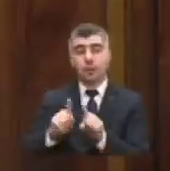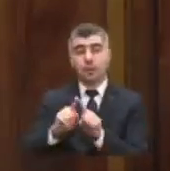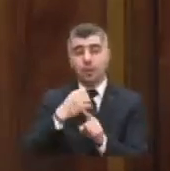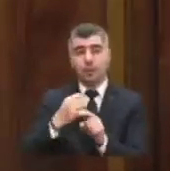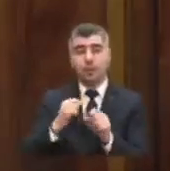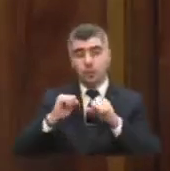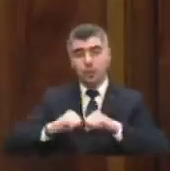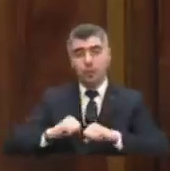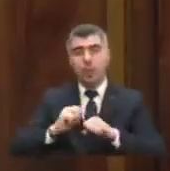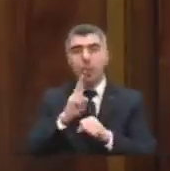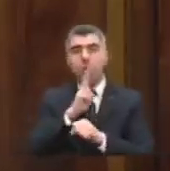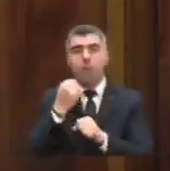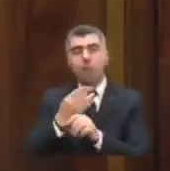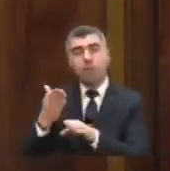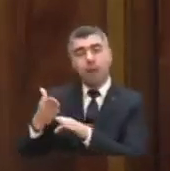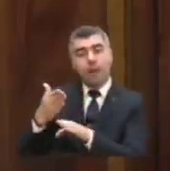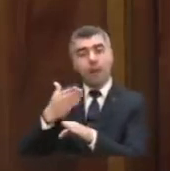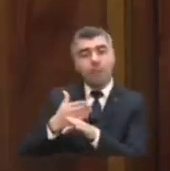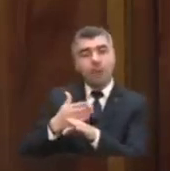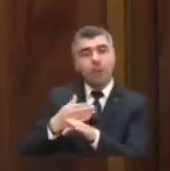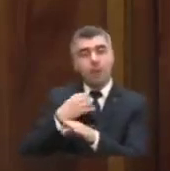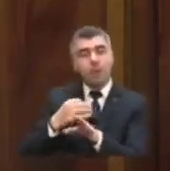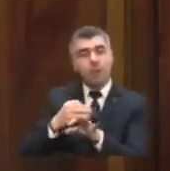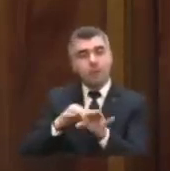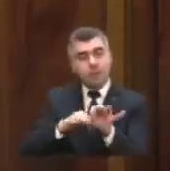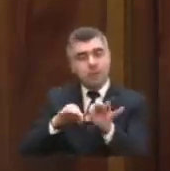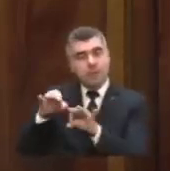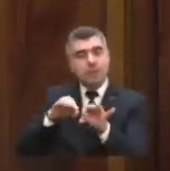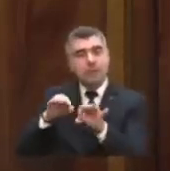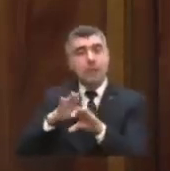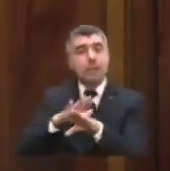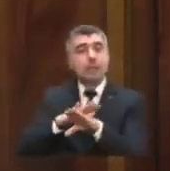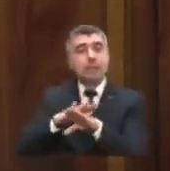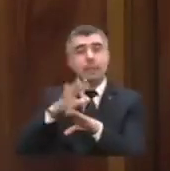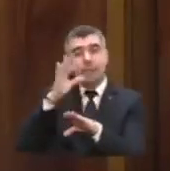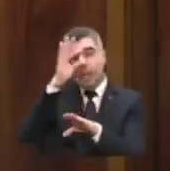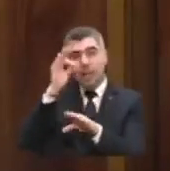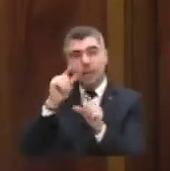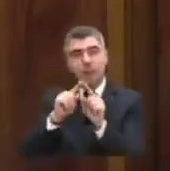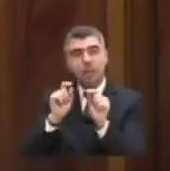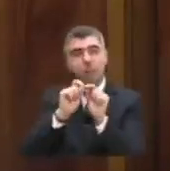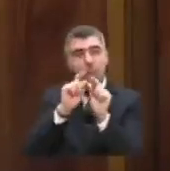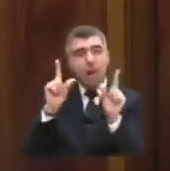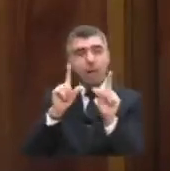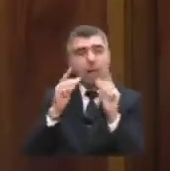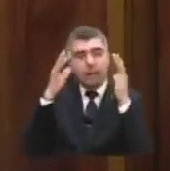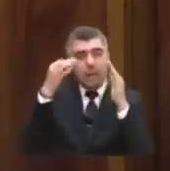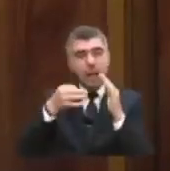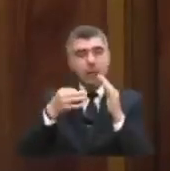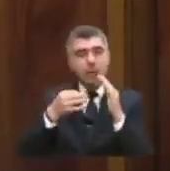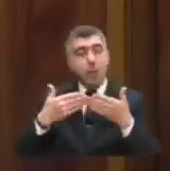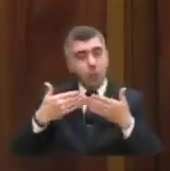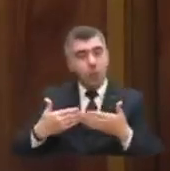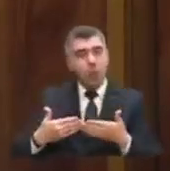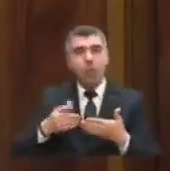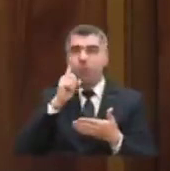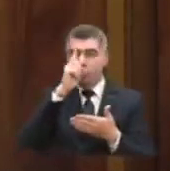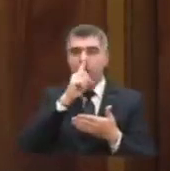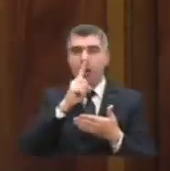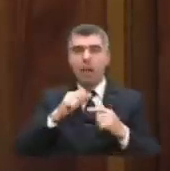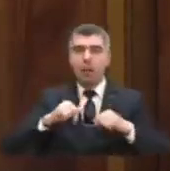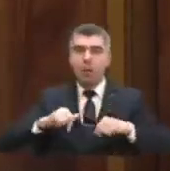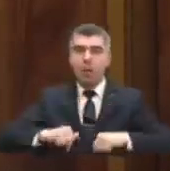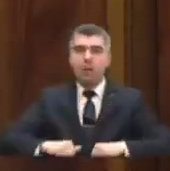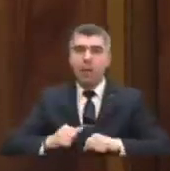في الحكومات السابقه وضع سياسه ثقافيه واضحه المعالم. دابا عاد غادي يشتغل عليها